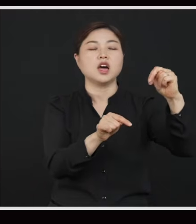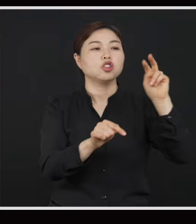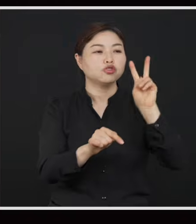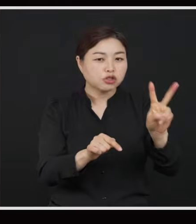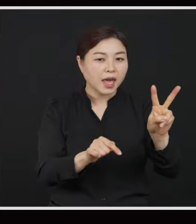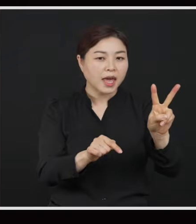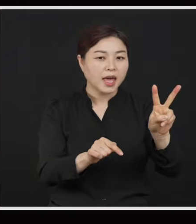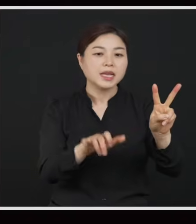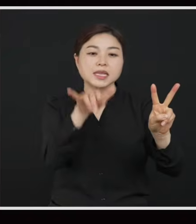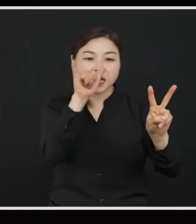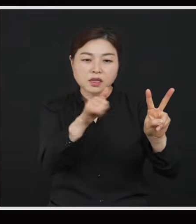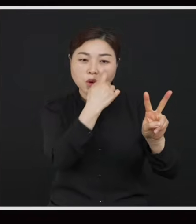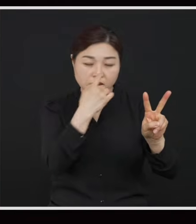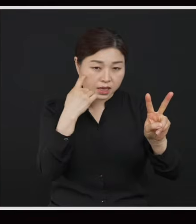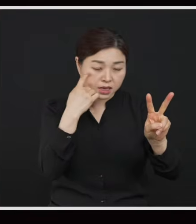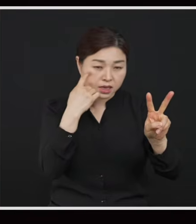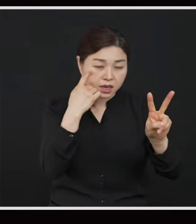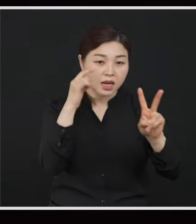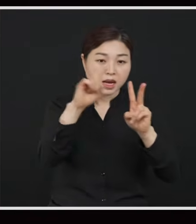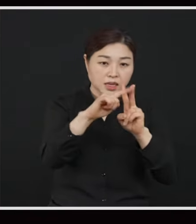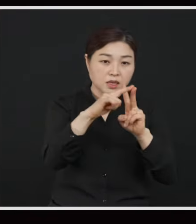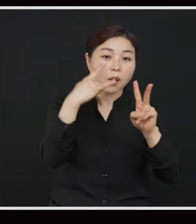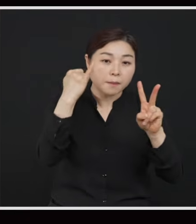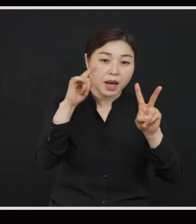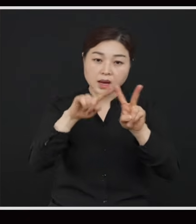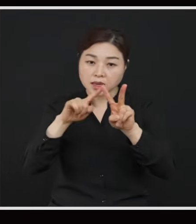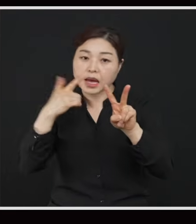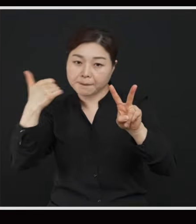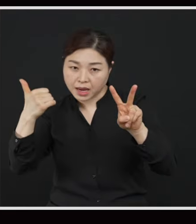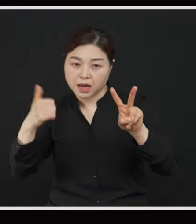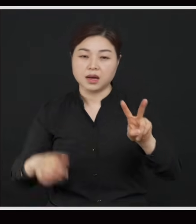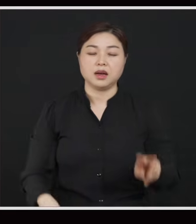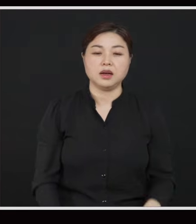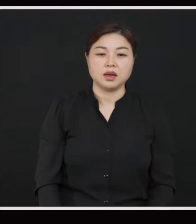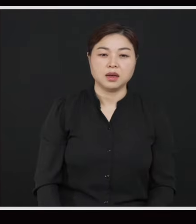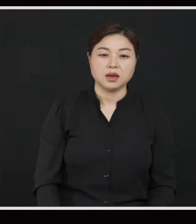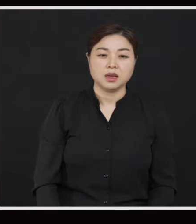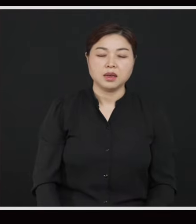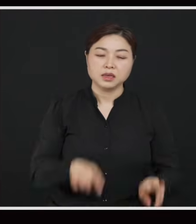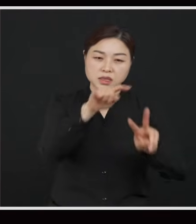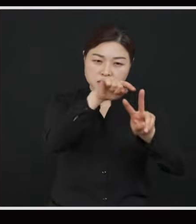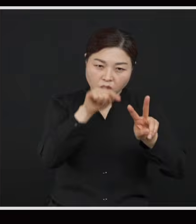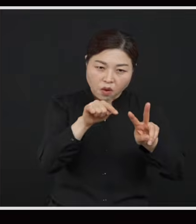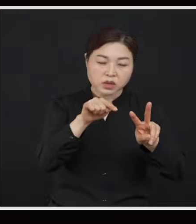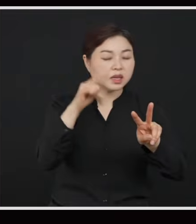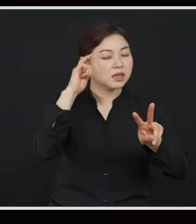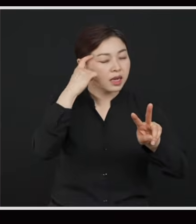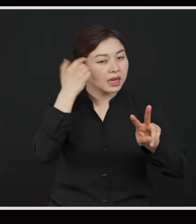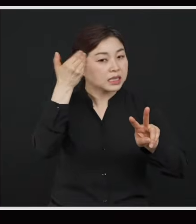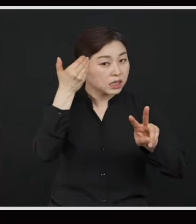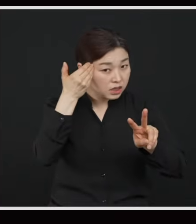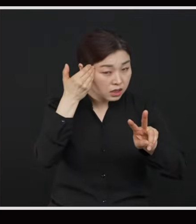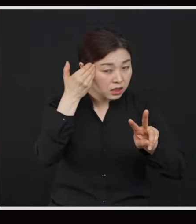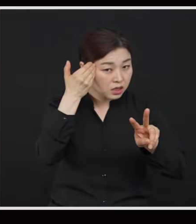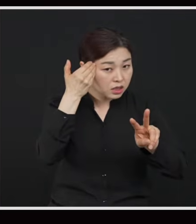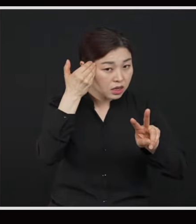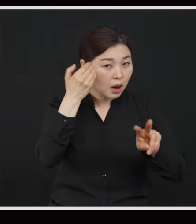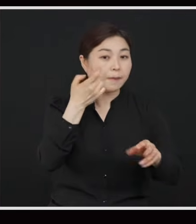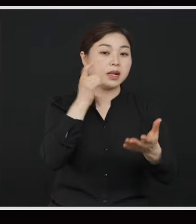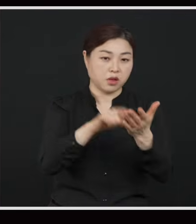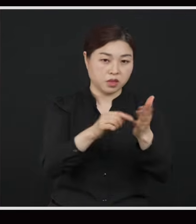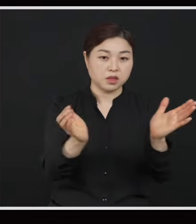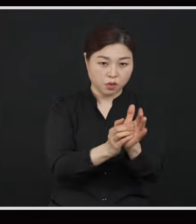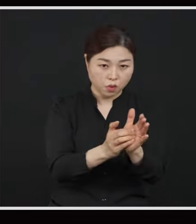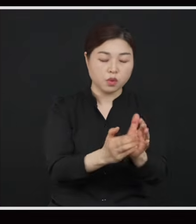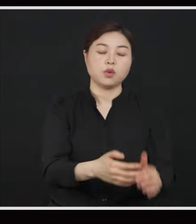있는 거다. 하나는 엄마한테서 받고 하나는 아빠한테서 받고. 이 개념이 정립이 되고, 그 다음에